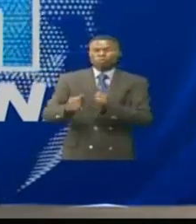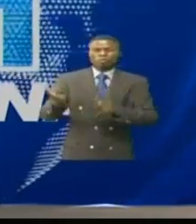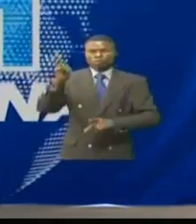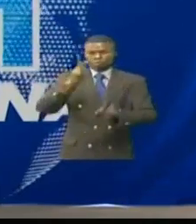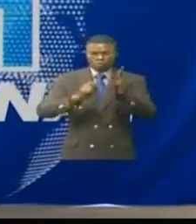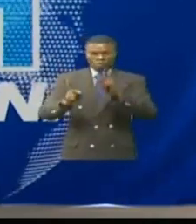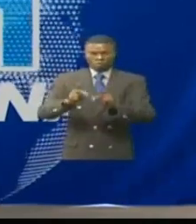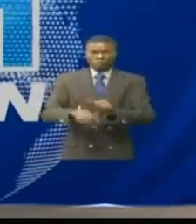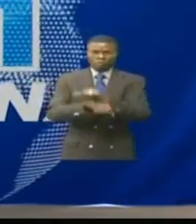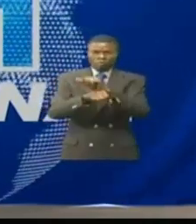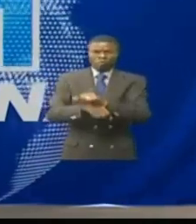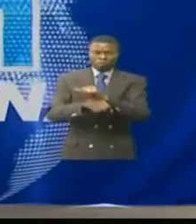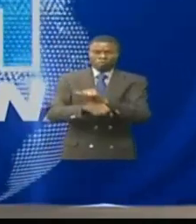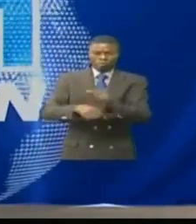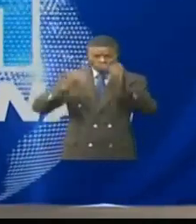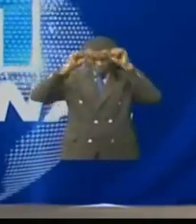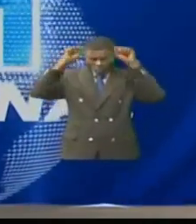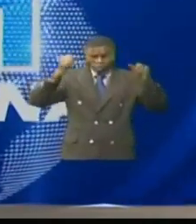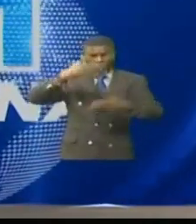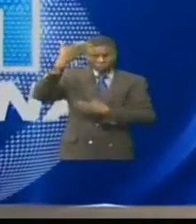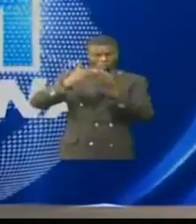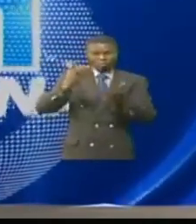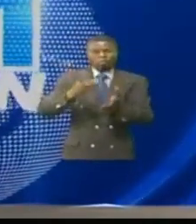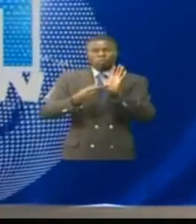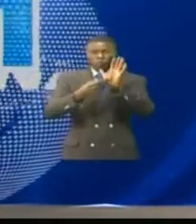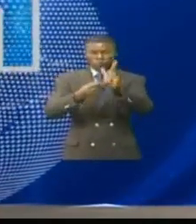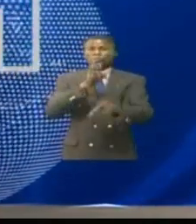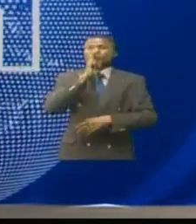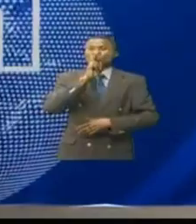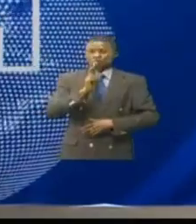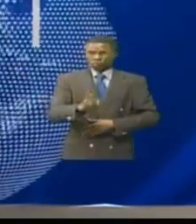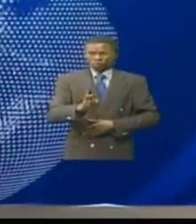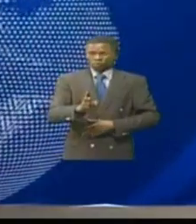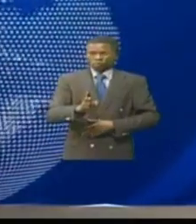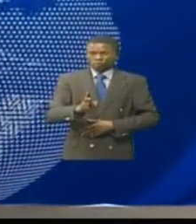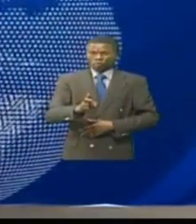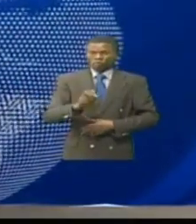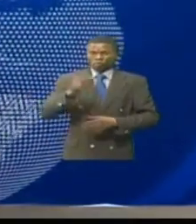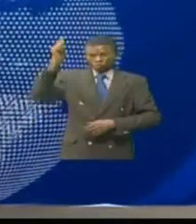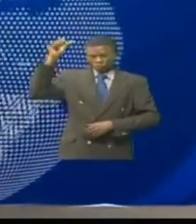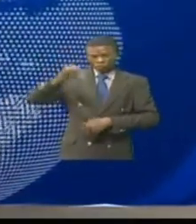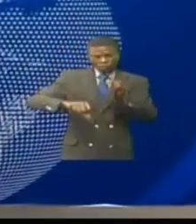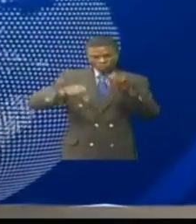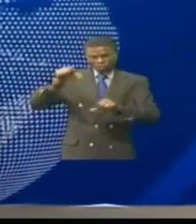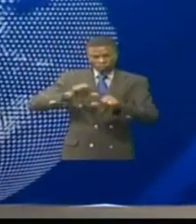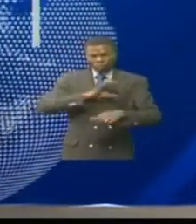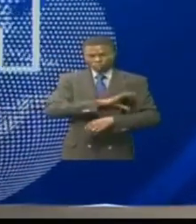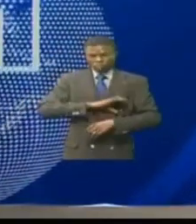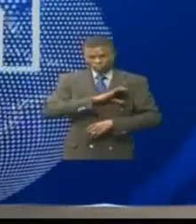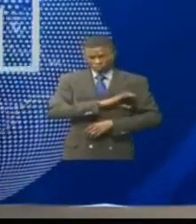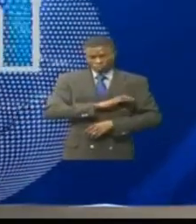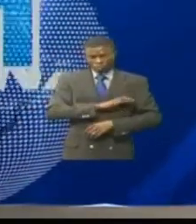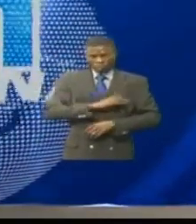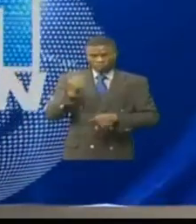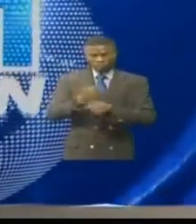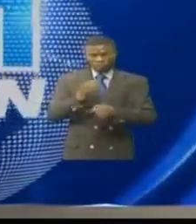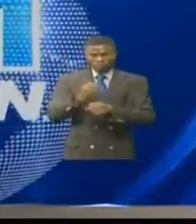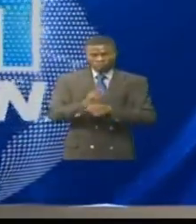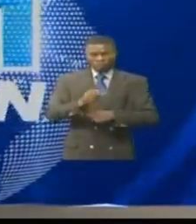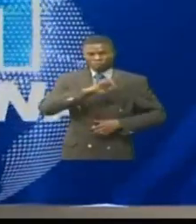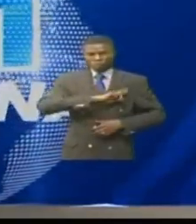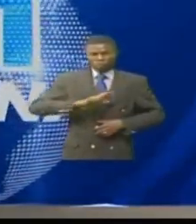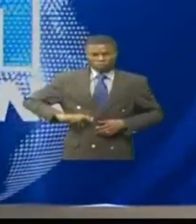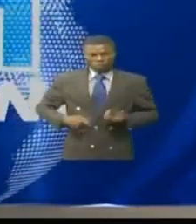Cette attitude du président rwandais Paul Kagame démontre à suffisance sa stratégie d'ingérence permanente dans les affaires internes de la